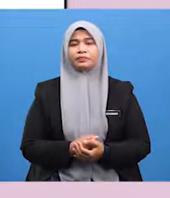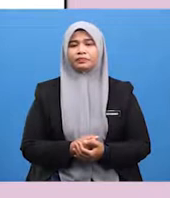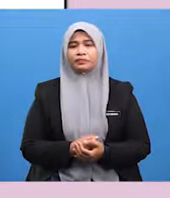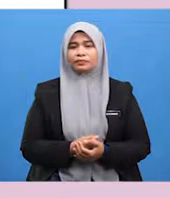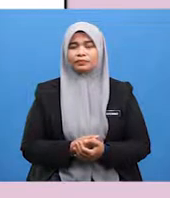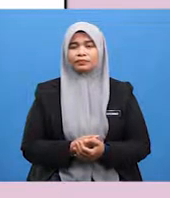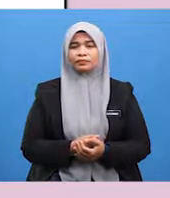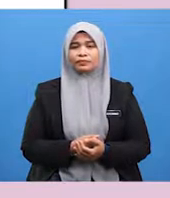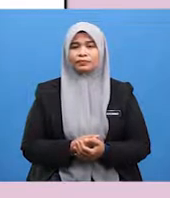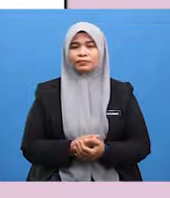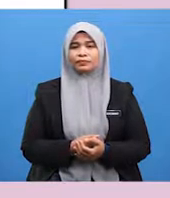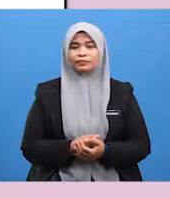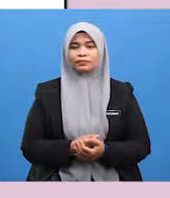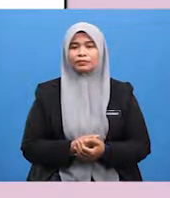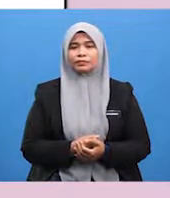Besar dari Kuala Lumpur.